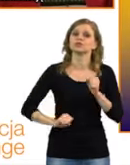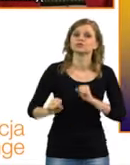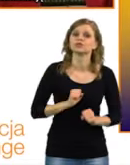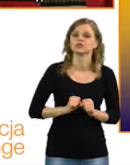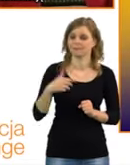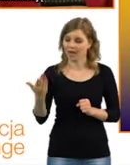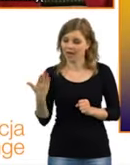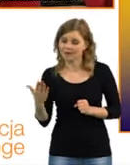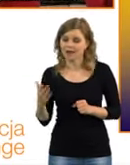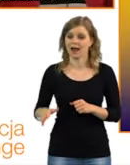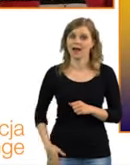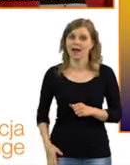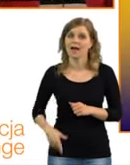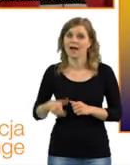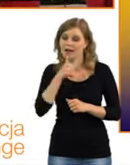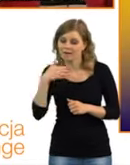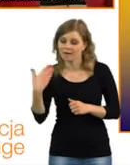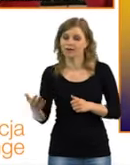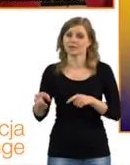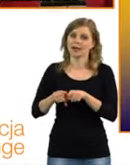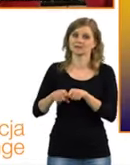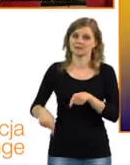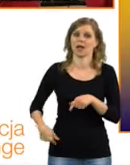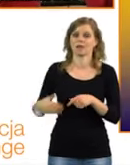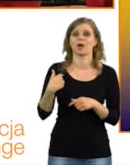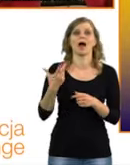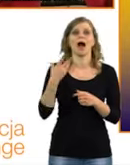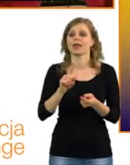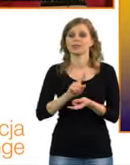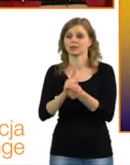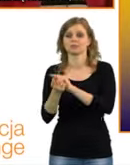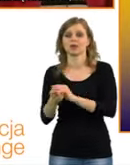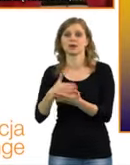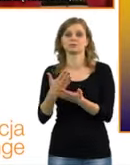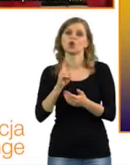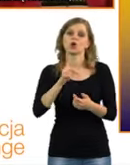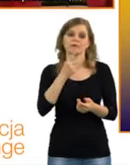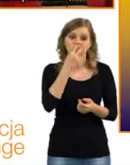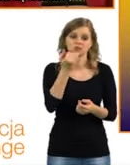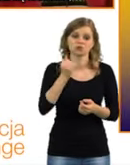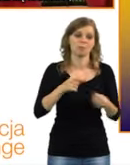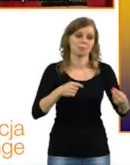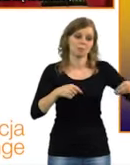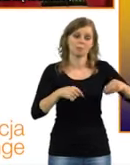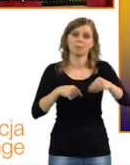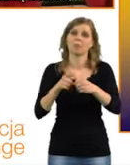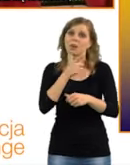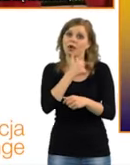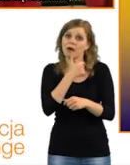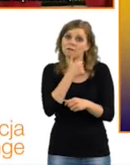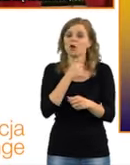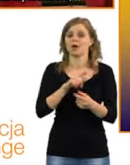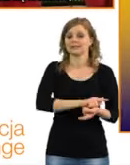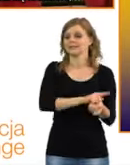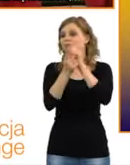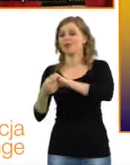ćwiczyć lateralizację, ale na pewno nie przestawiać dzieci z lewej rączki na prawą, co